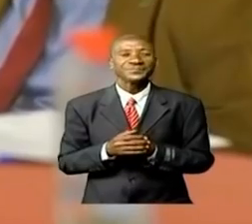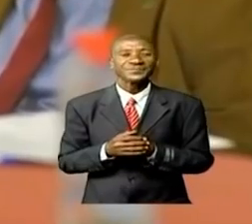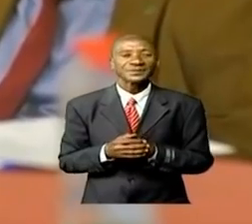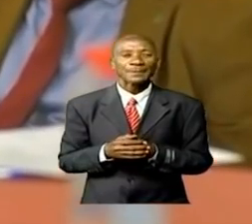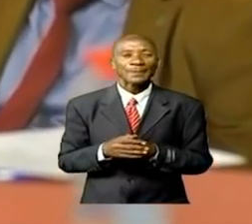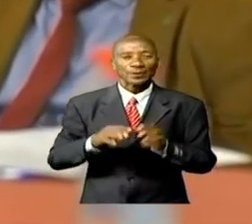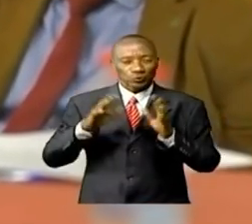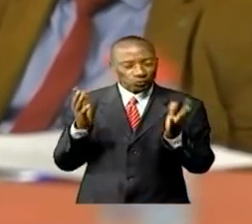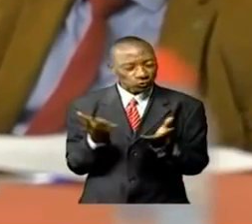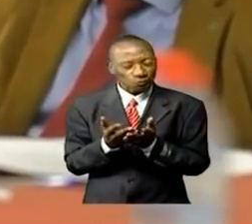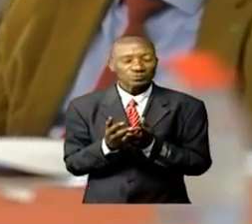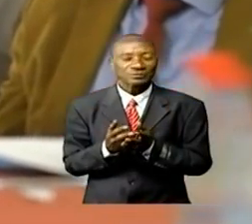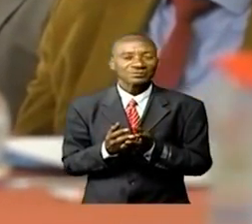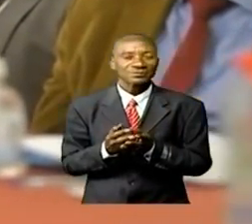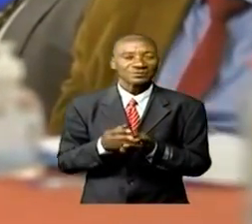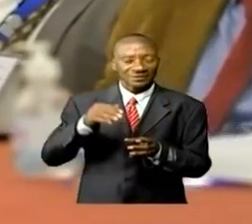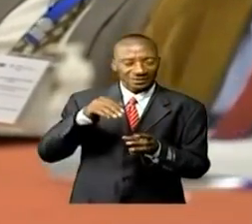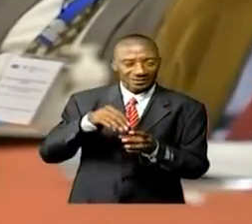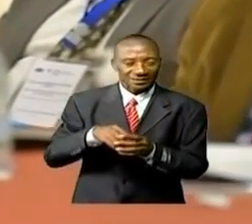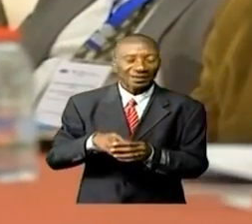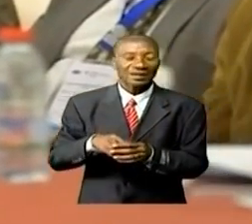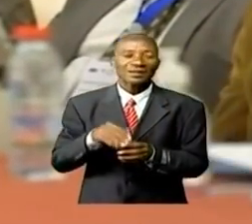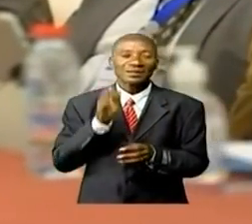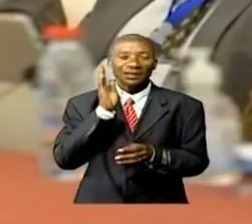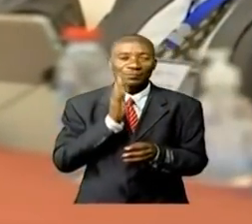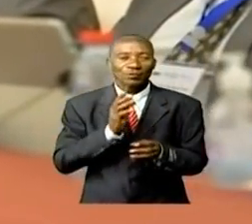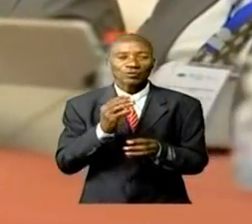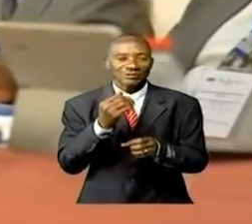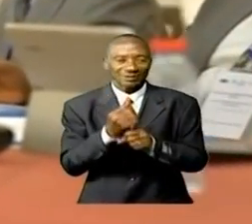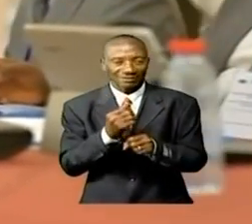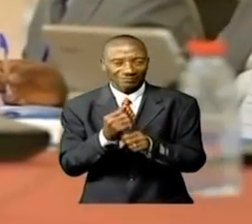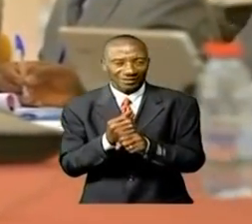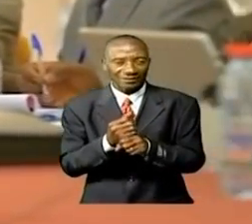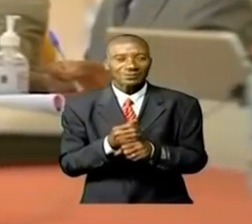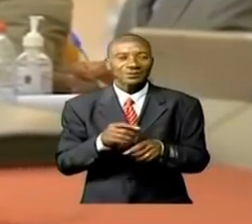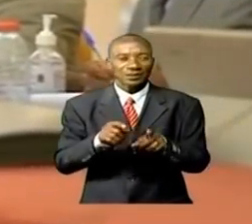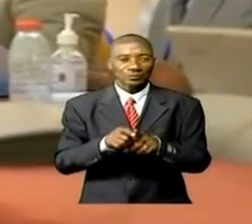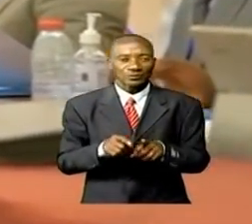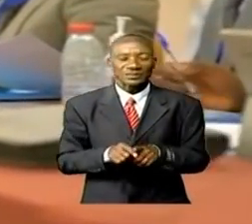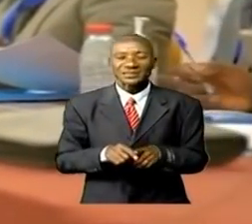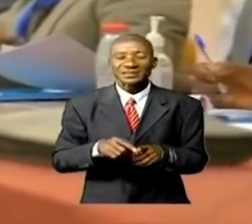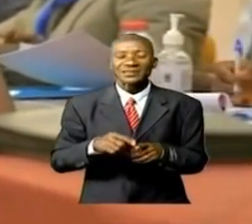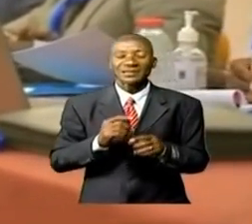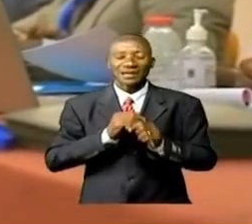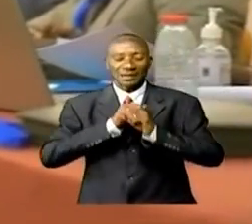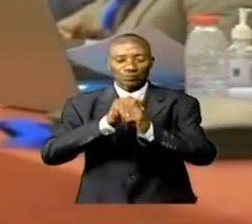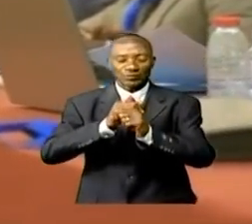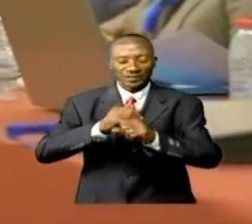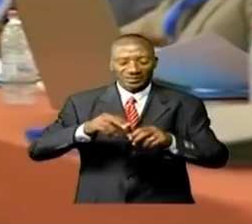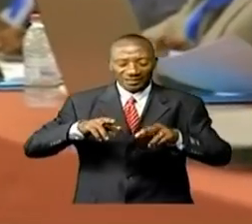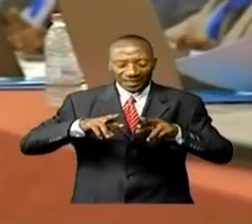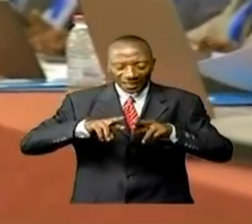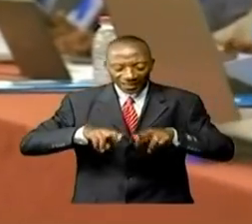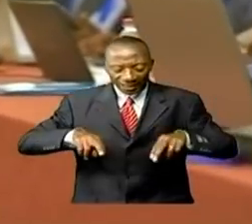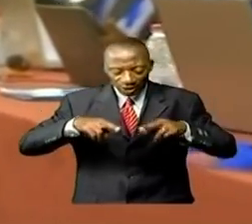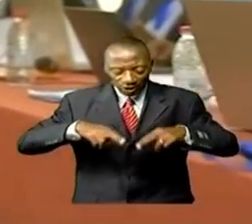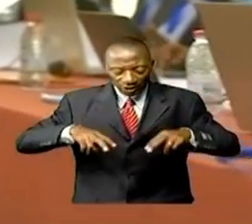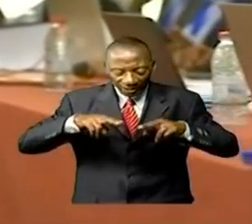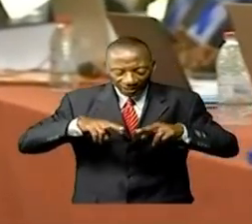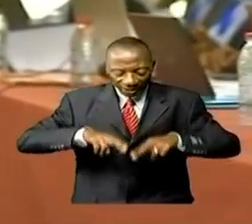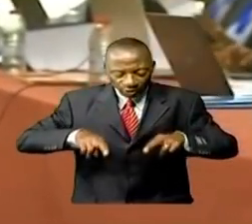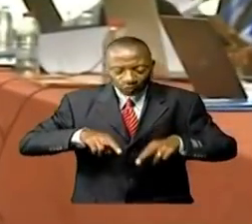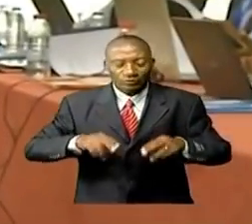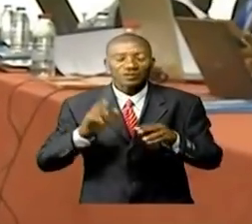dans la logique des gestions coordonnées et harmonisées des ressources forestières. La 33e réunion